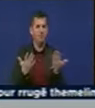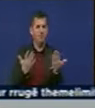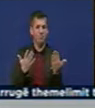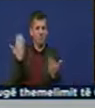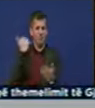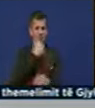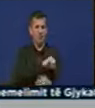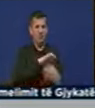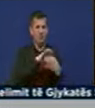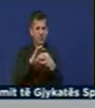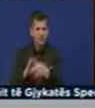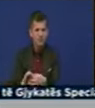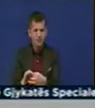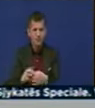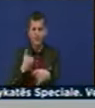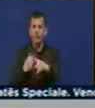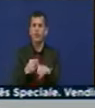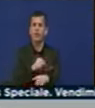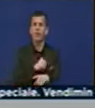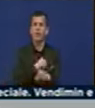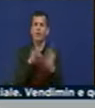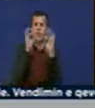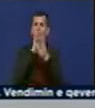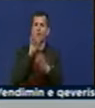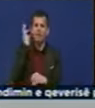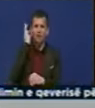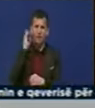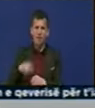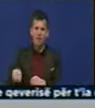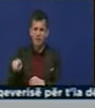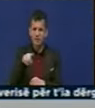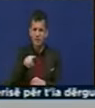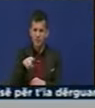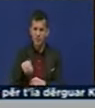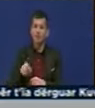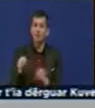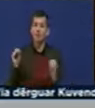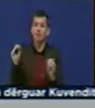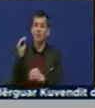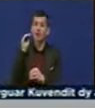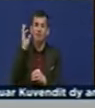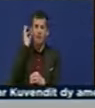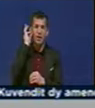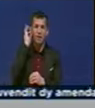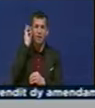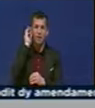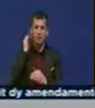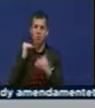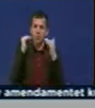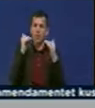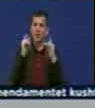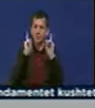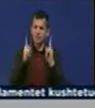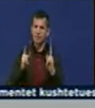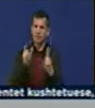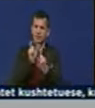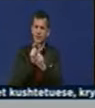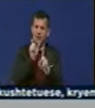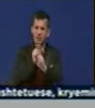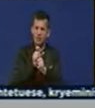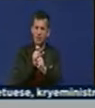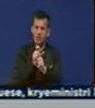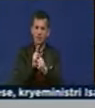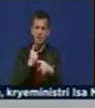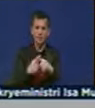vitesh, por edhe nga mos interesimi i vetë femrës, sidomos i femrave intelektuale, të cilat duhet të jenë nxitëse edhe